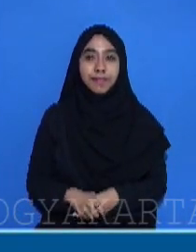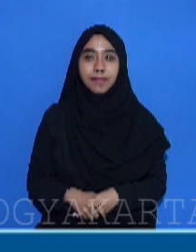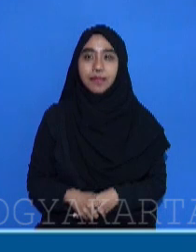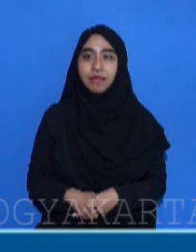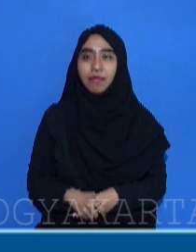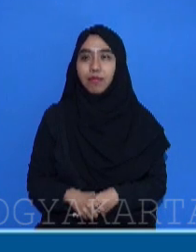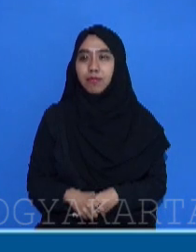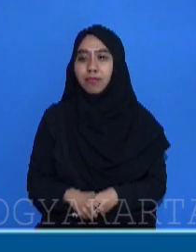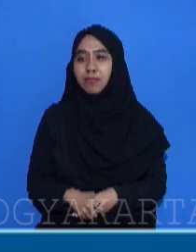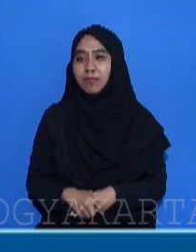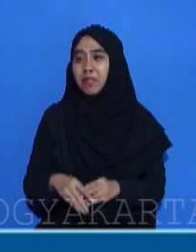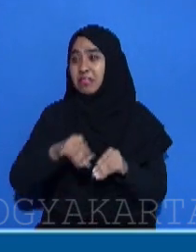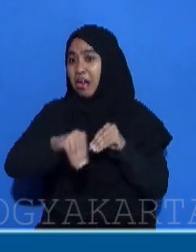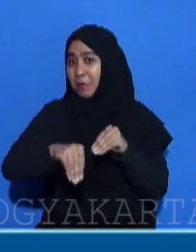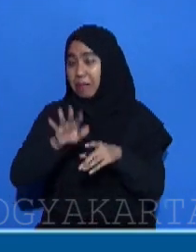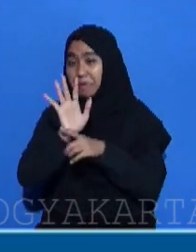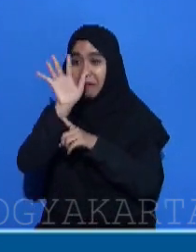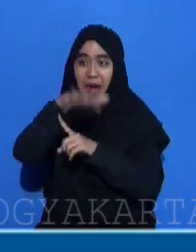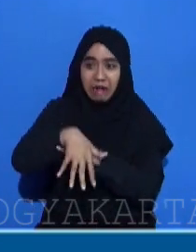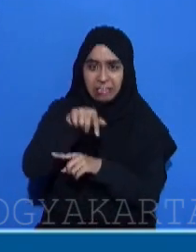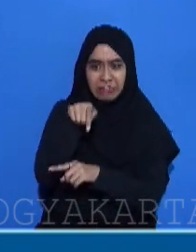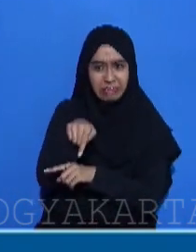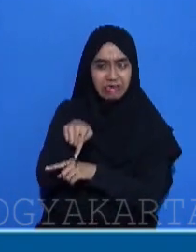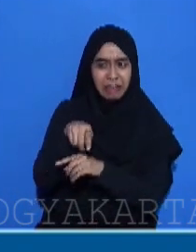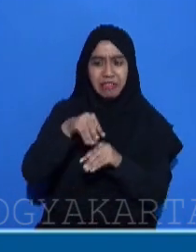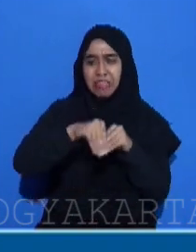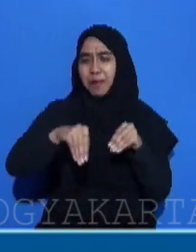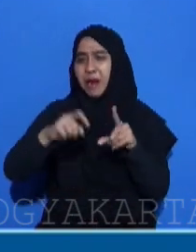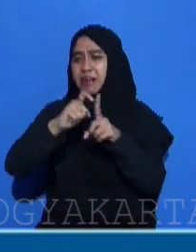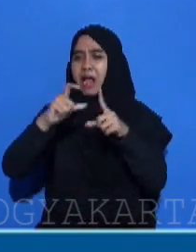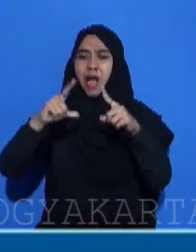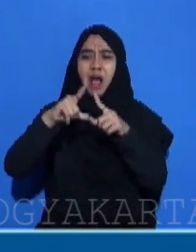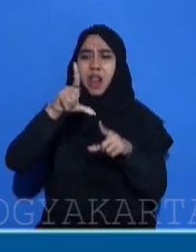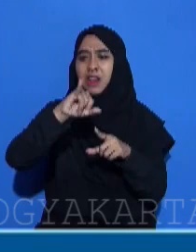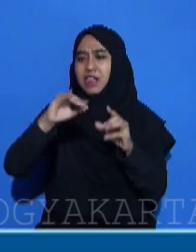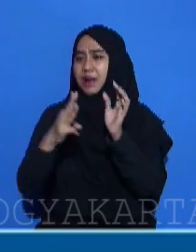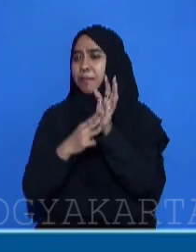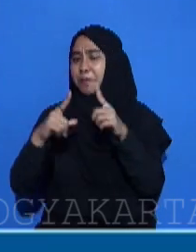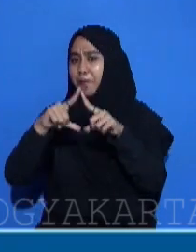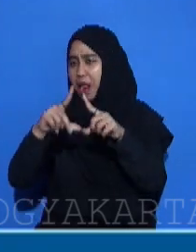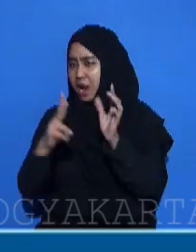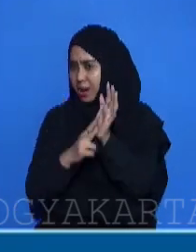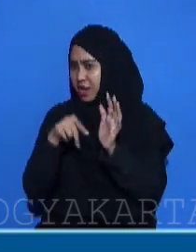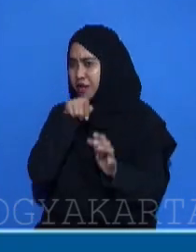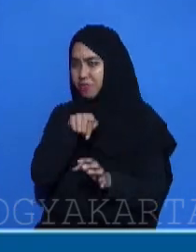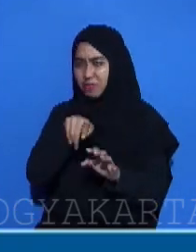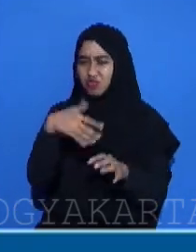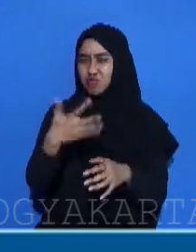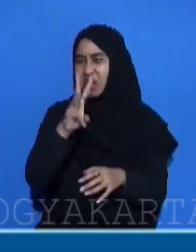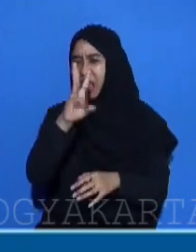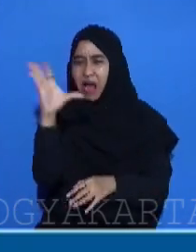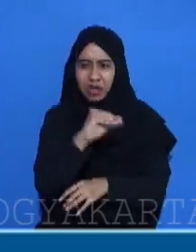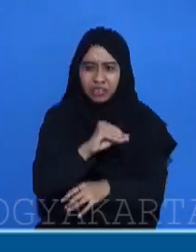tanaman Panton ingkang dipun tanam delima nuargo saking Taruban palbabang Bantul umuripun sampun di Gang dosa